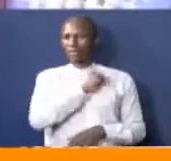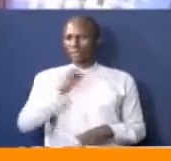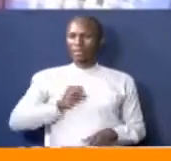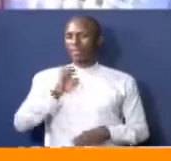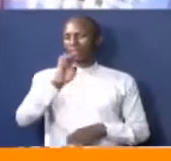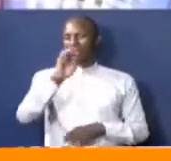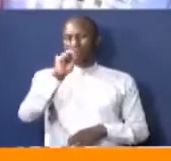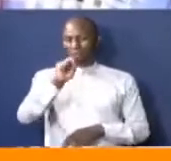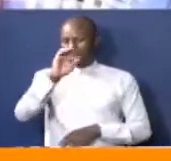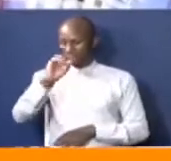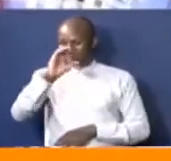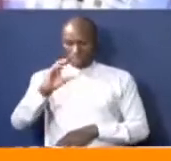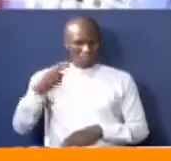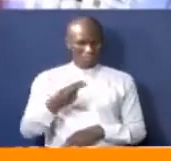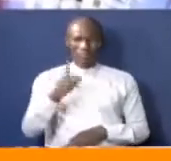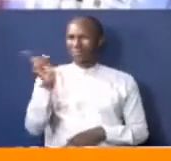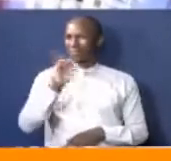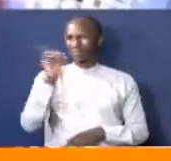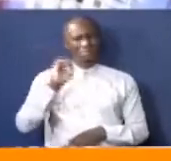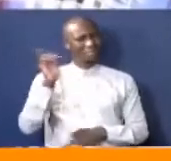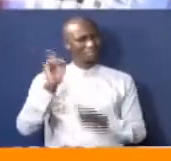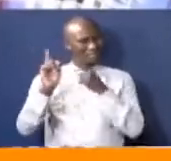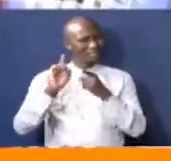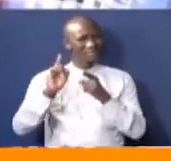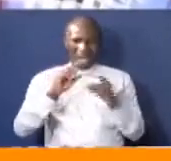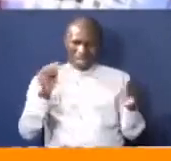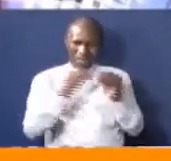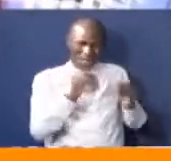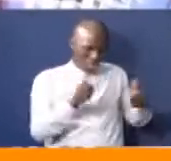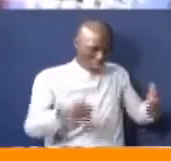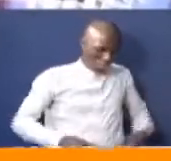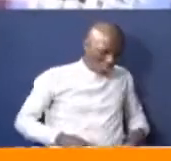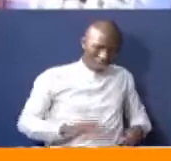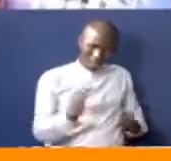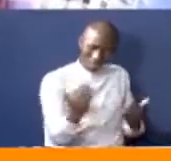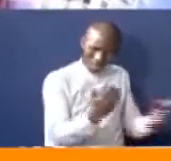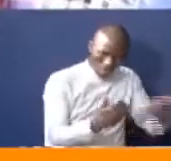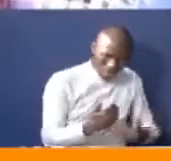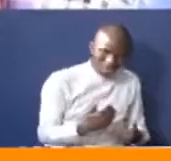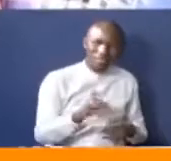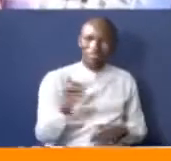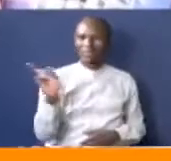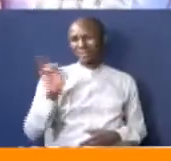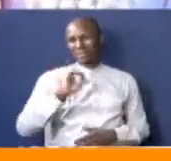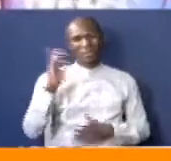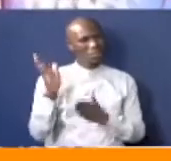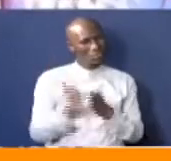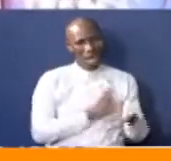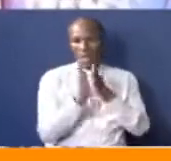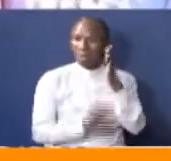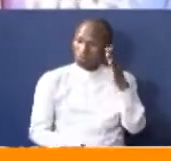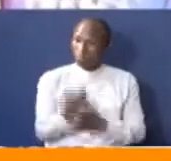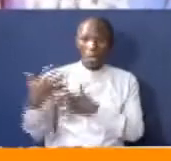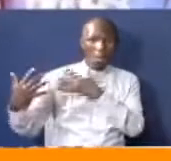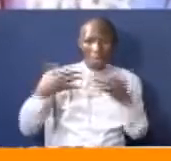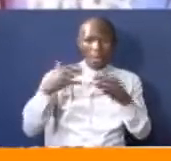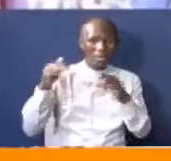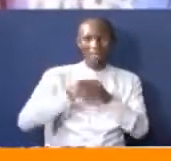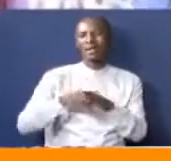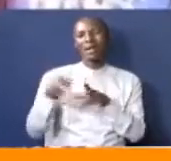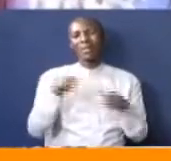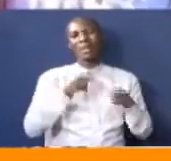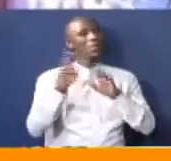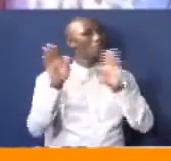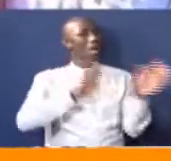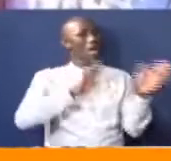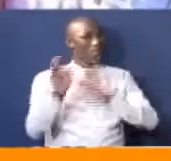kio ambua veipa andu wanapamwe uomba niya youth kana keda mkutano wa kubanga kau aswa waki ama kitu kia